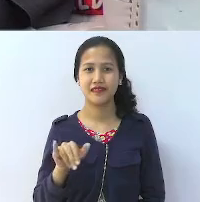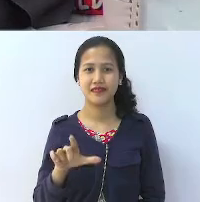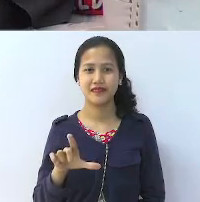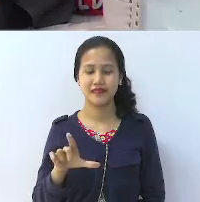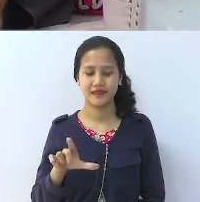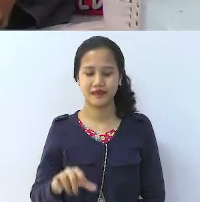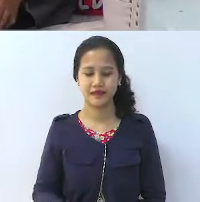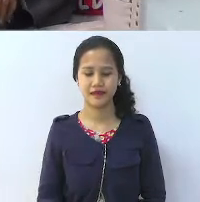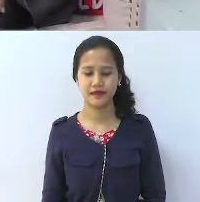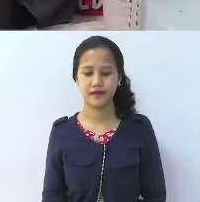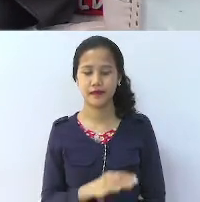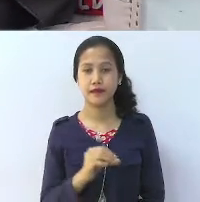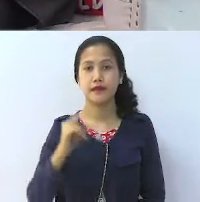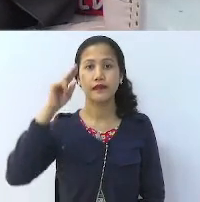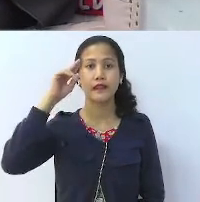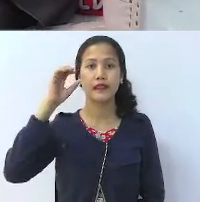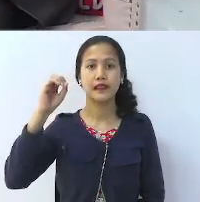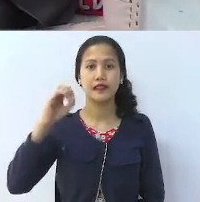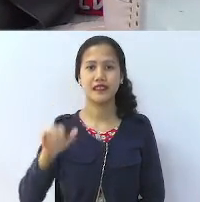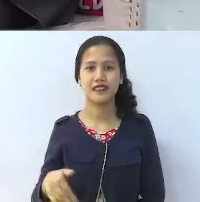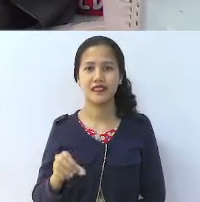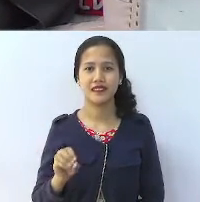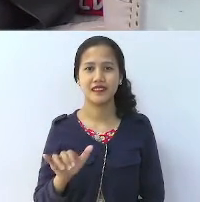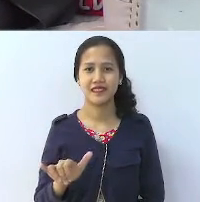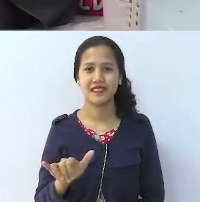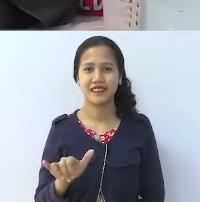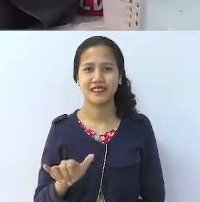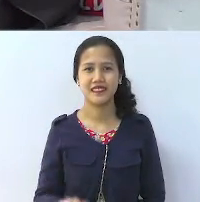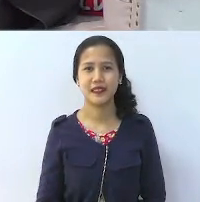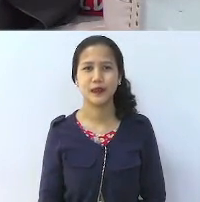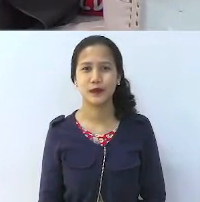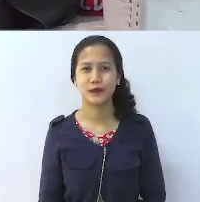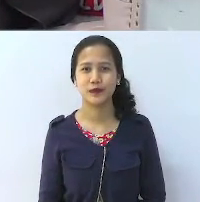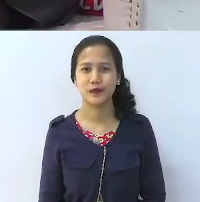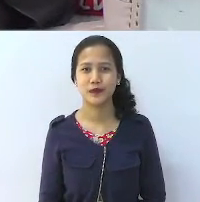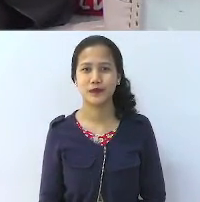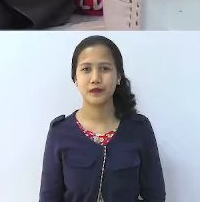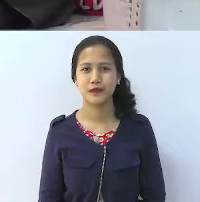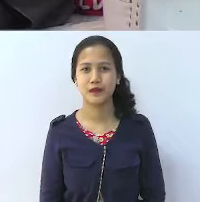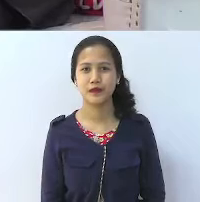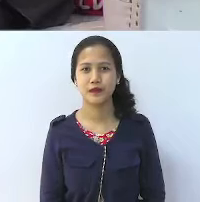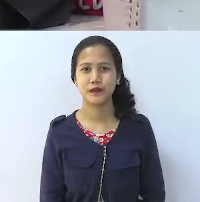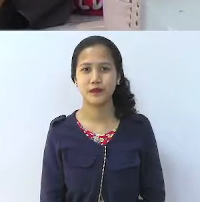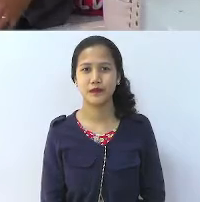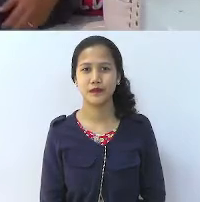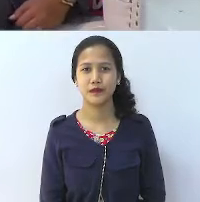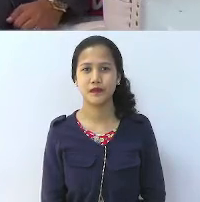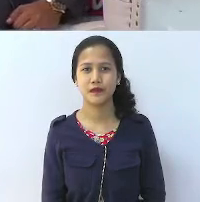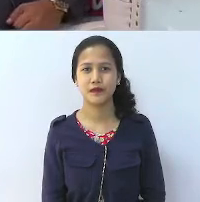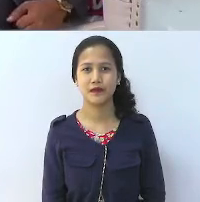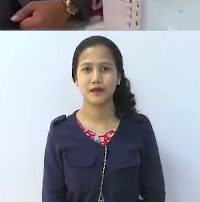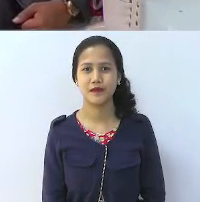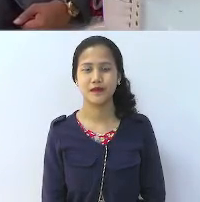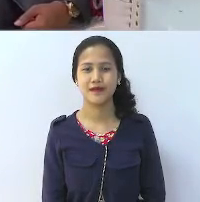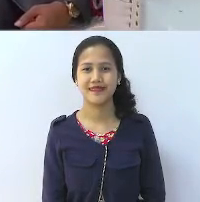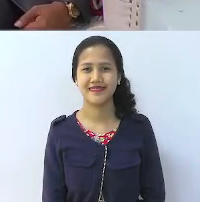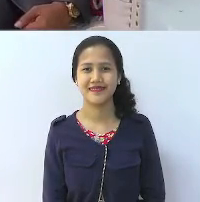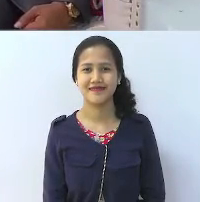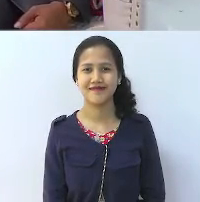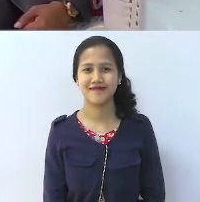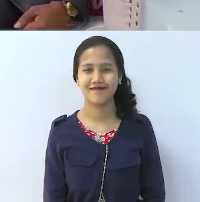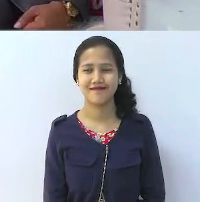Dalawa-dalawa. Bakit kayo ayaw nyo nang ng muse? Wala nang muse. Merlin ng kill. Oo. Ha?